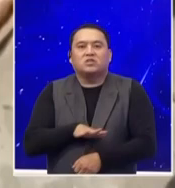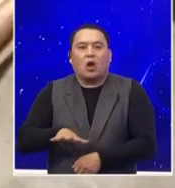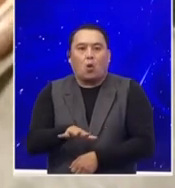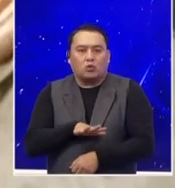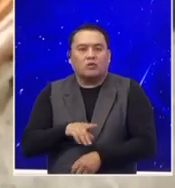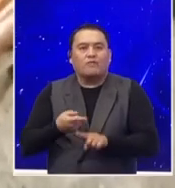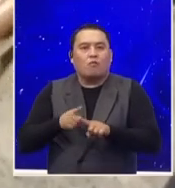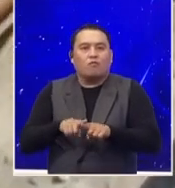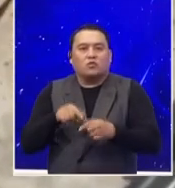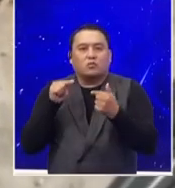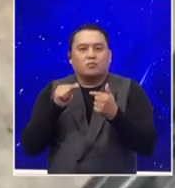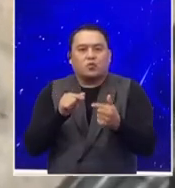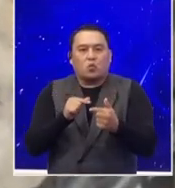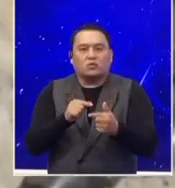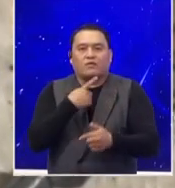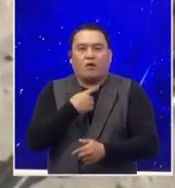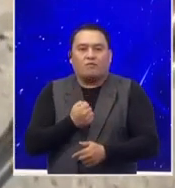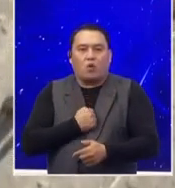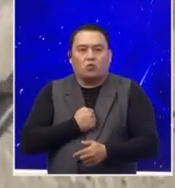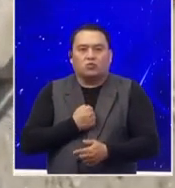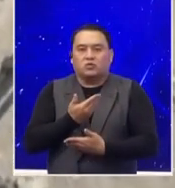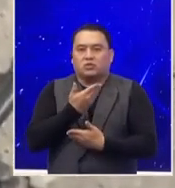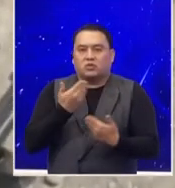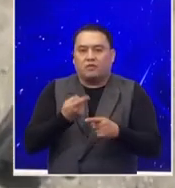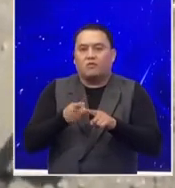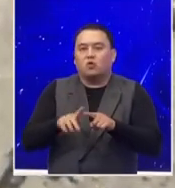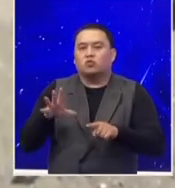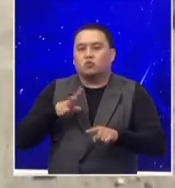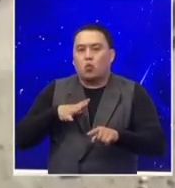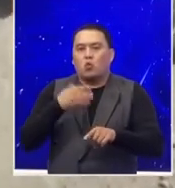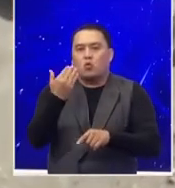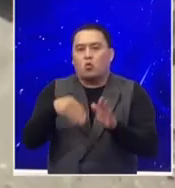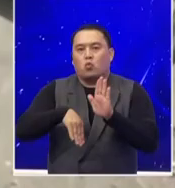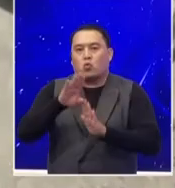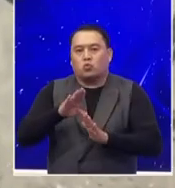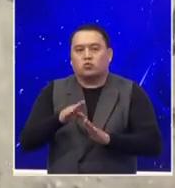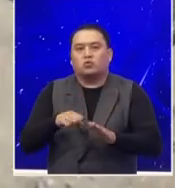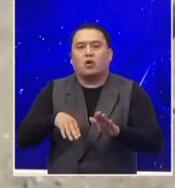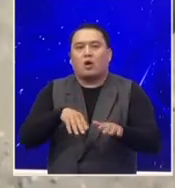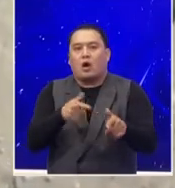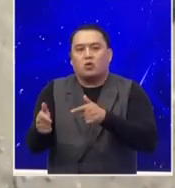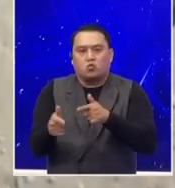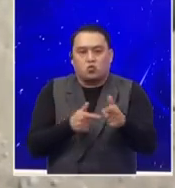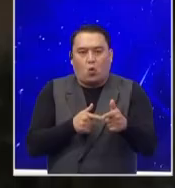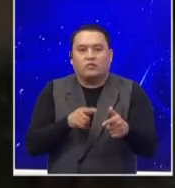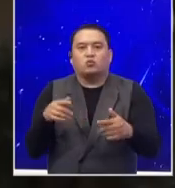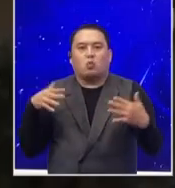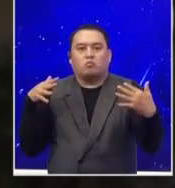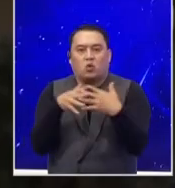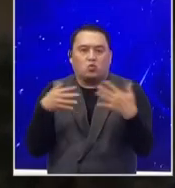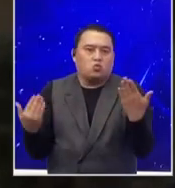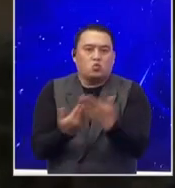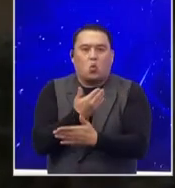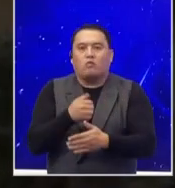значительного продвижения азербайджанских войск отрицают. По их словам, они улучшили свои позиции и подготовили почву